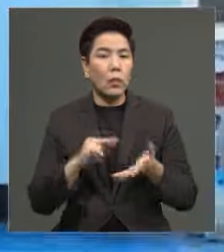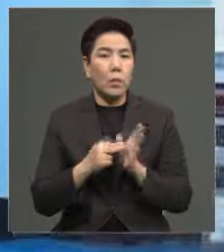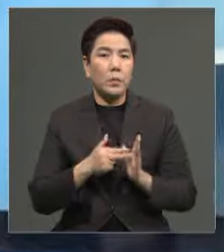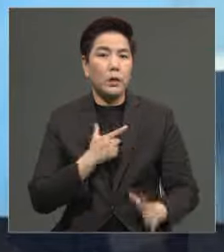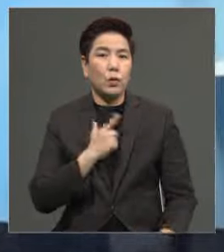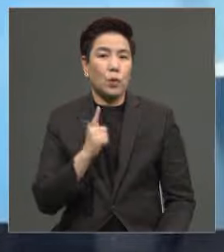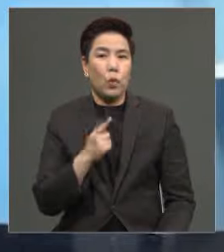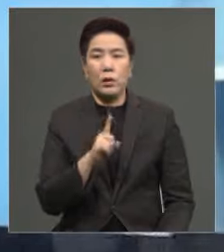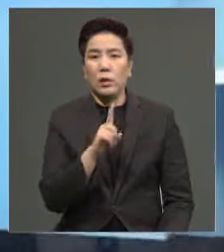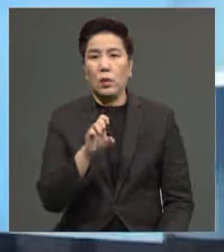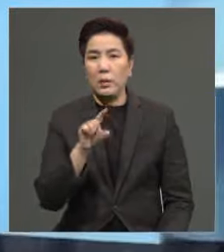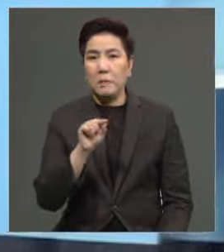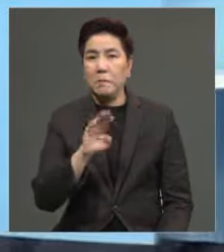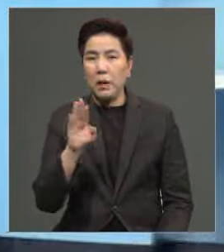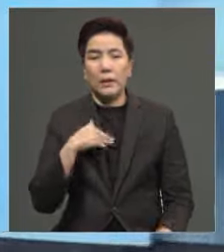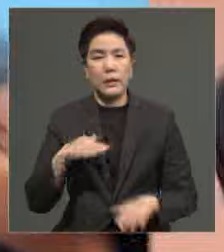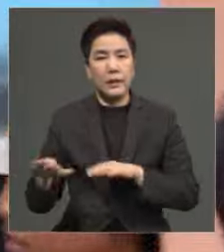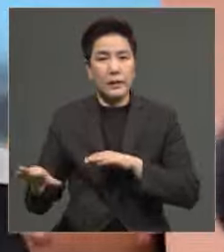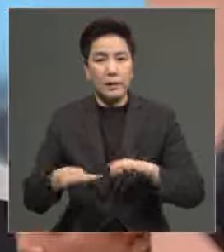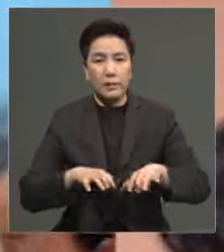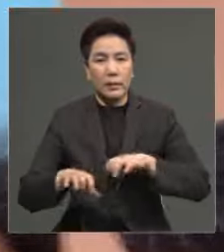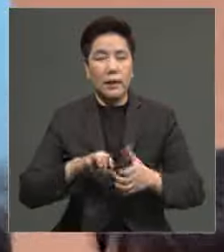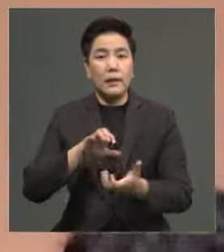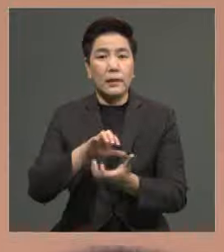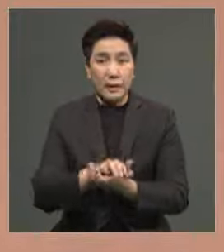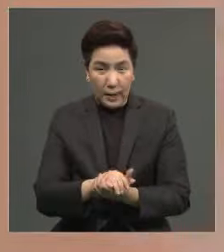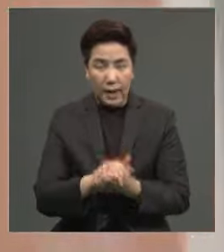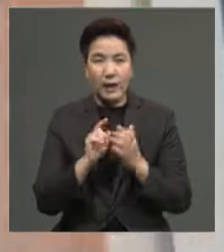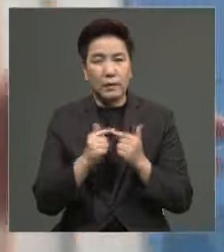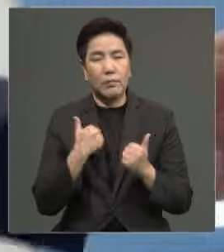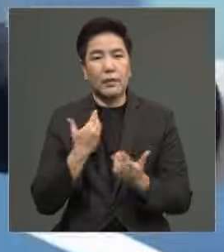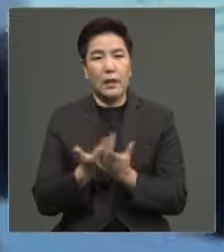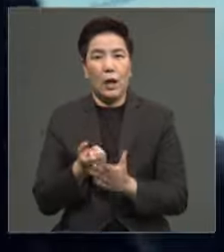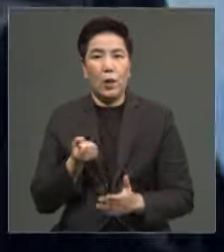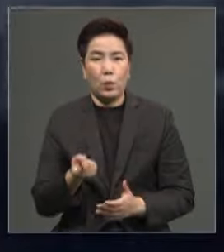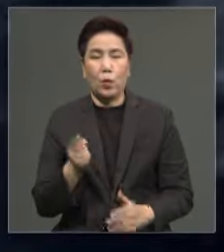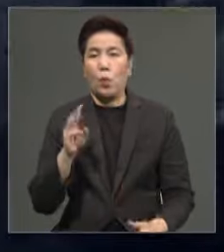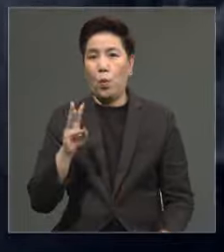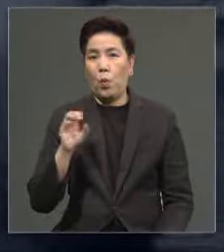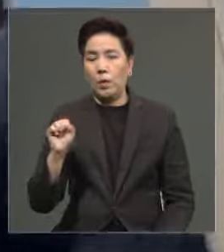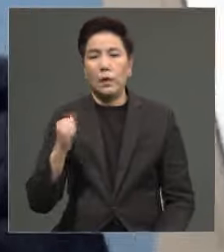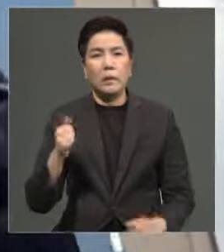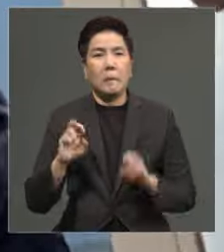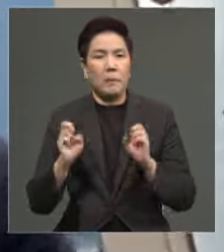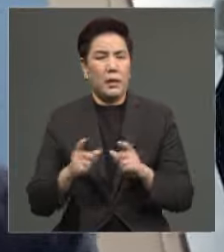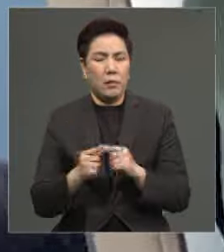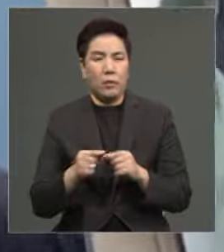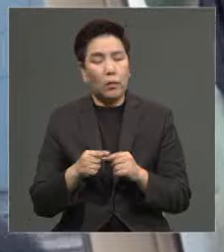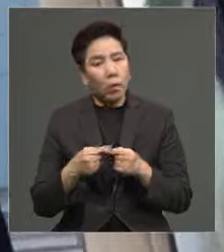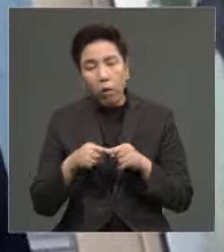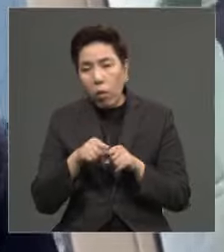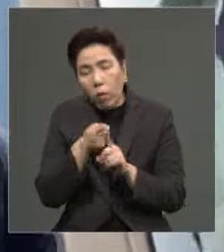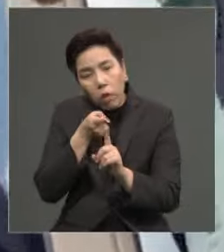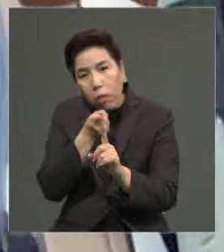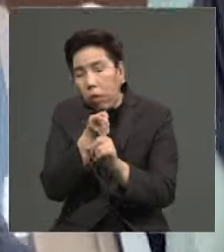คำหนัก 120บาทที่เธอบอกว่าเตรียมจะจัดงานแต่งงานอะไรต่างๆนานาแล้วก็มีเงินสดอีก 600,000แต่ตอนหลังประเด็นของคดีนี้ขยายเนี่ย